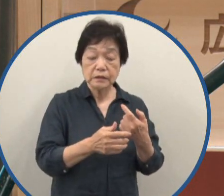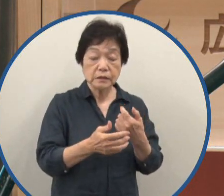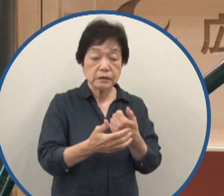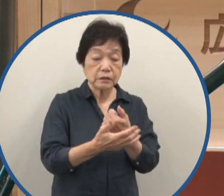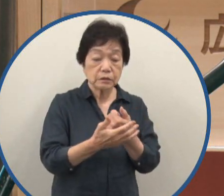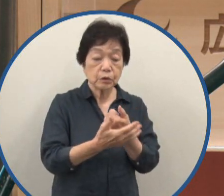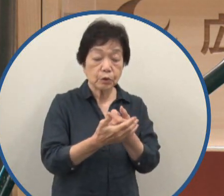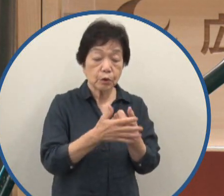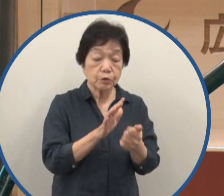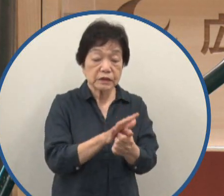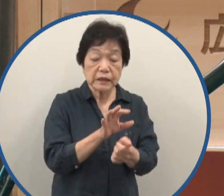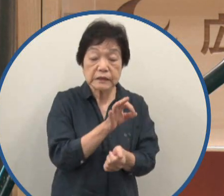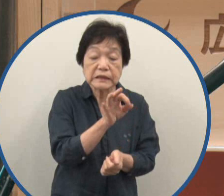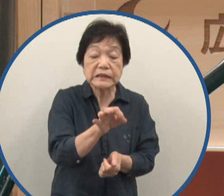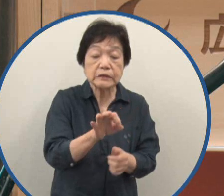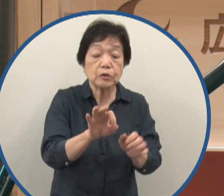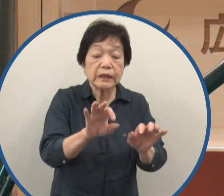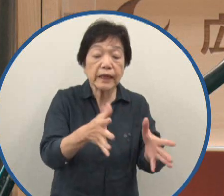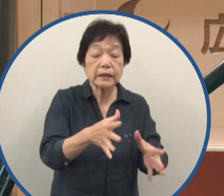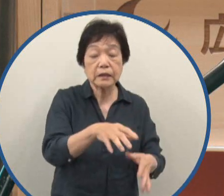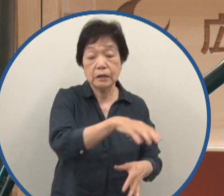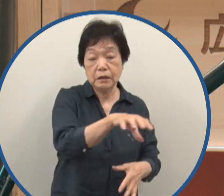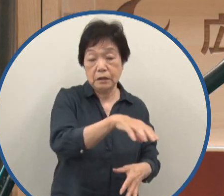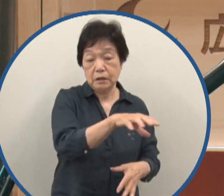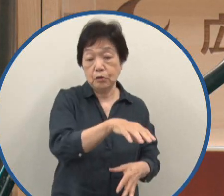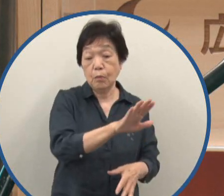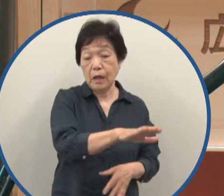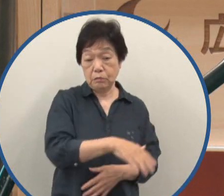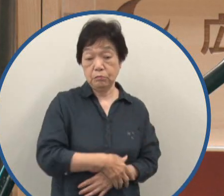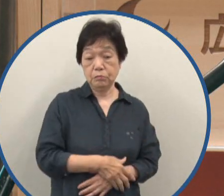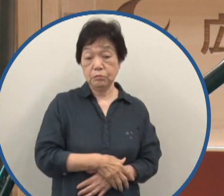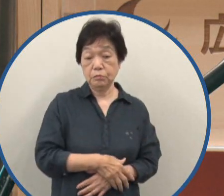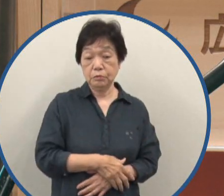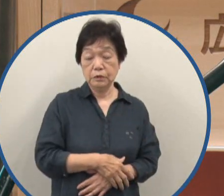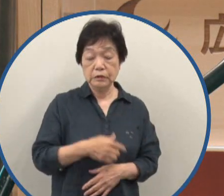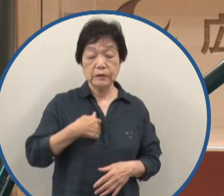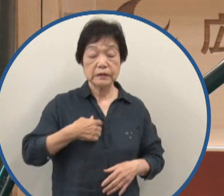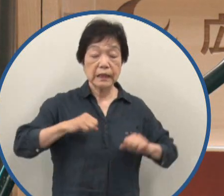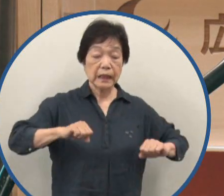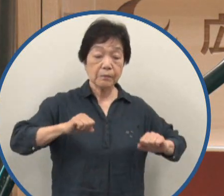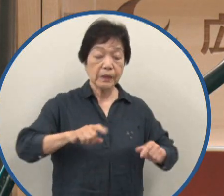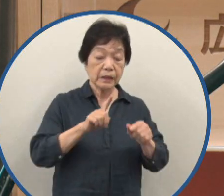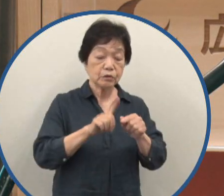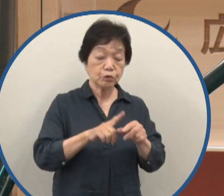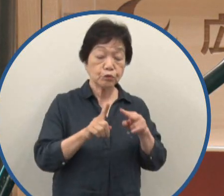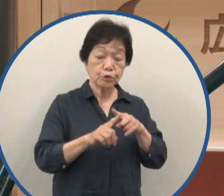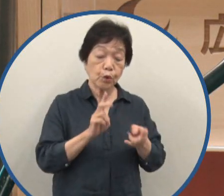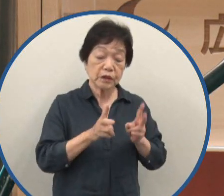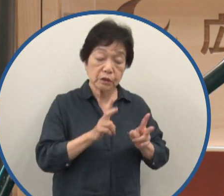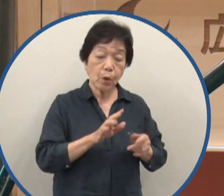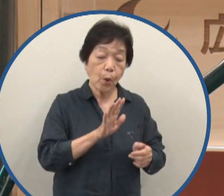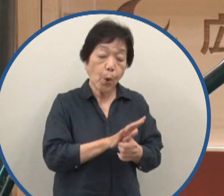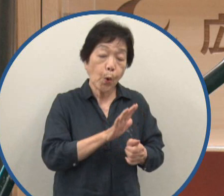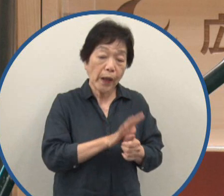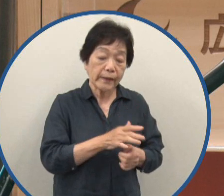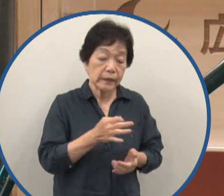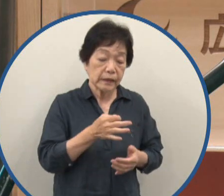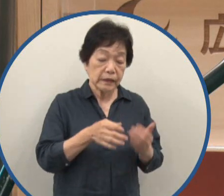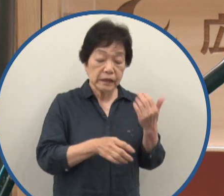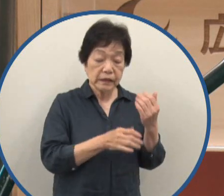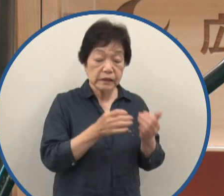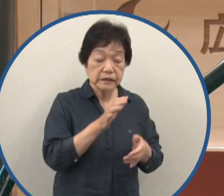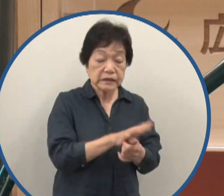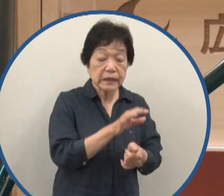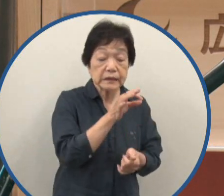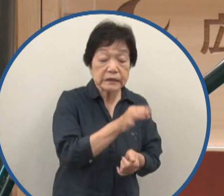協力支援金がない、まあ、我々は頑張る中小企業応援支援金ということでですね給